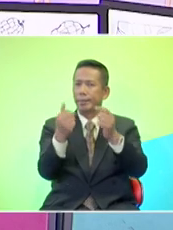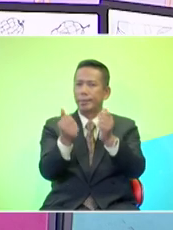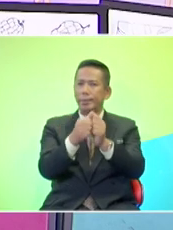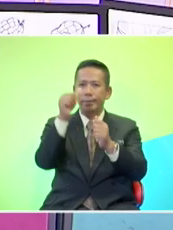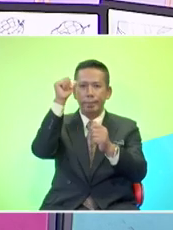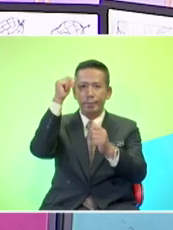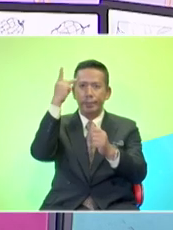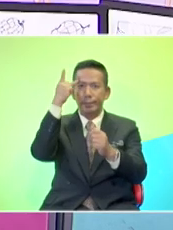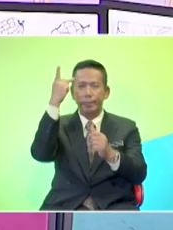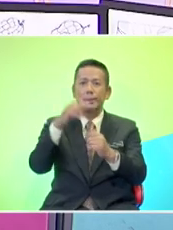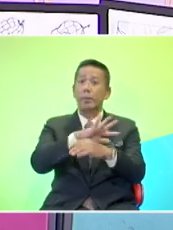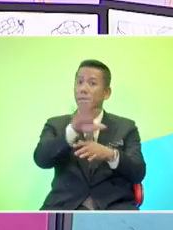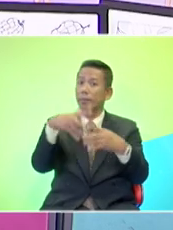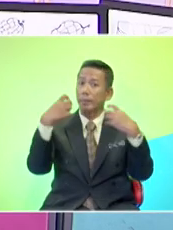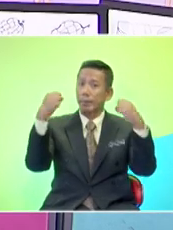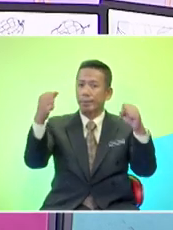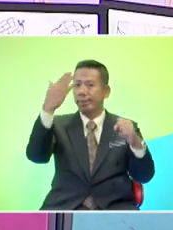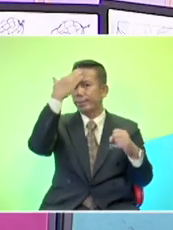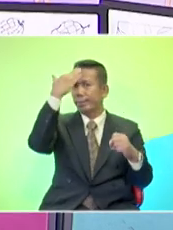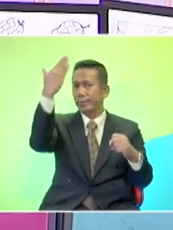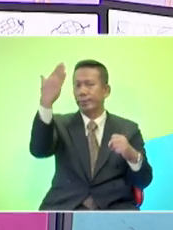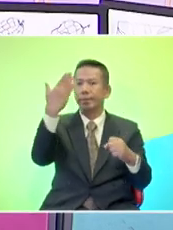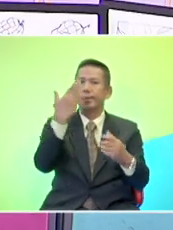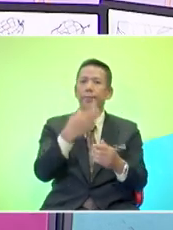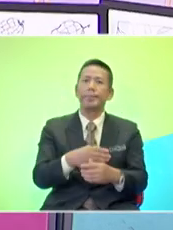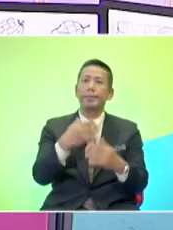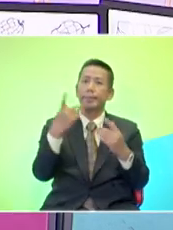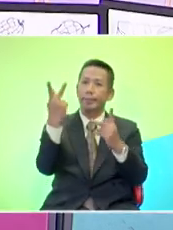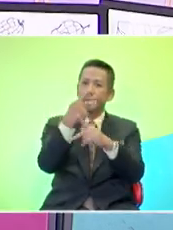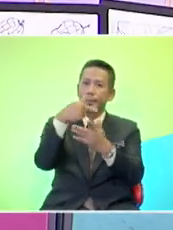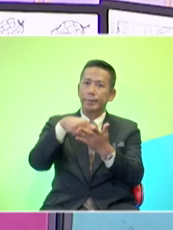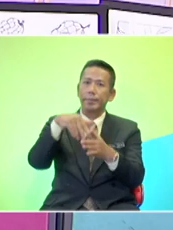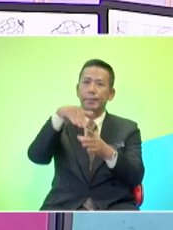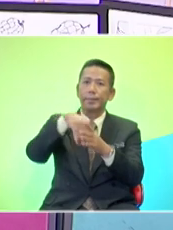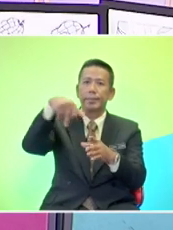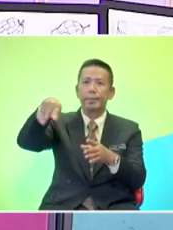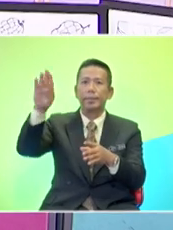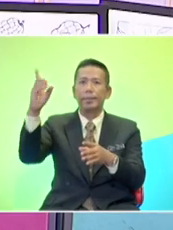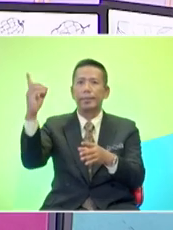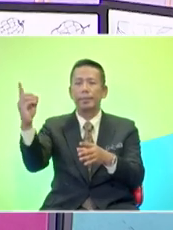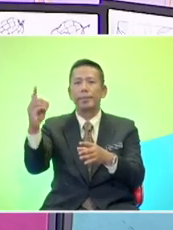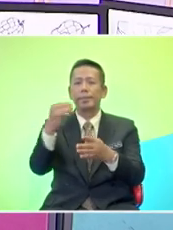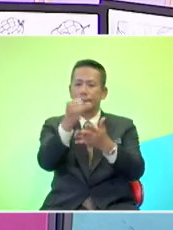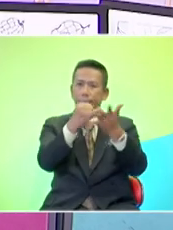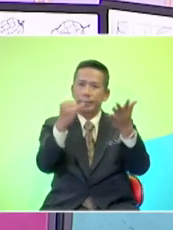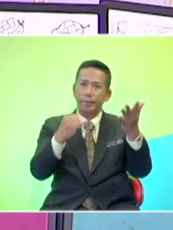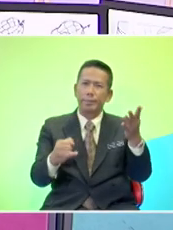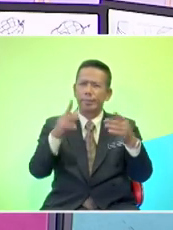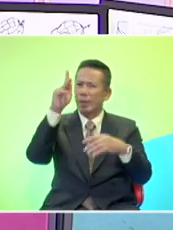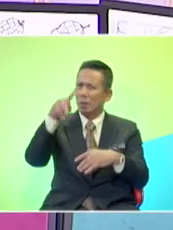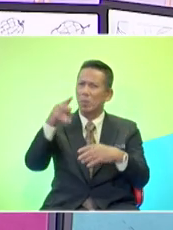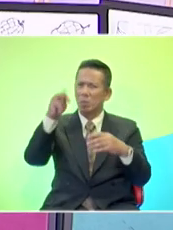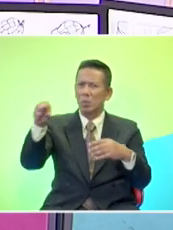Akmal Nazi semua Alhamdulillah baik kali ini di dalam PBD pendidikan seni video